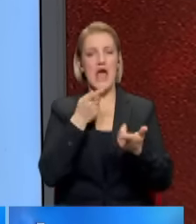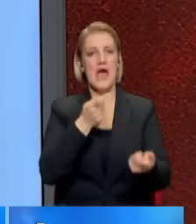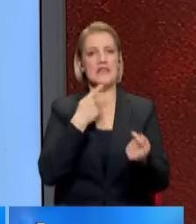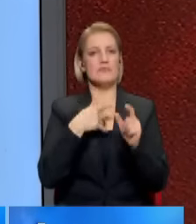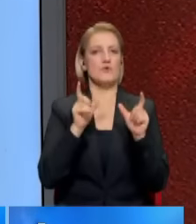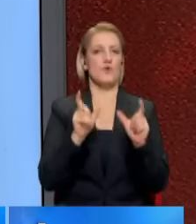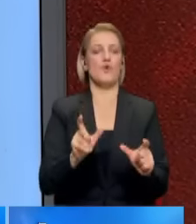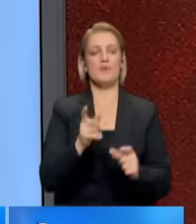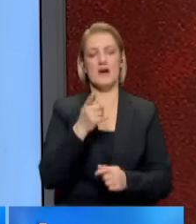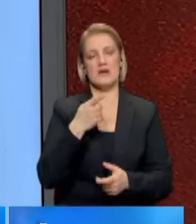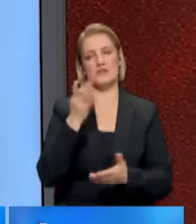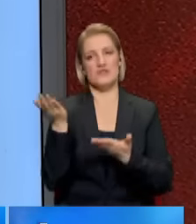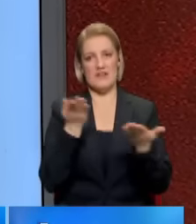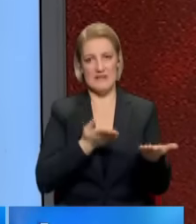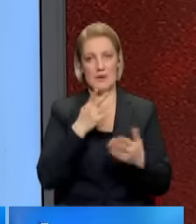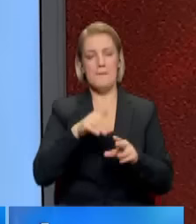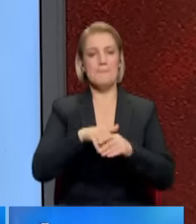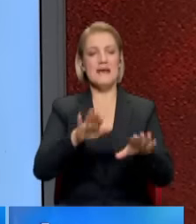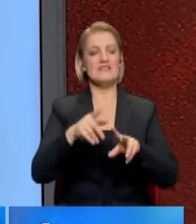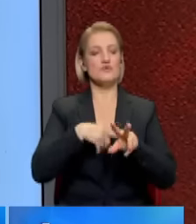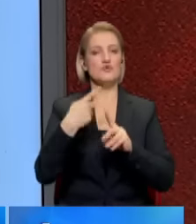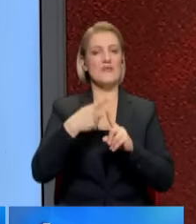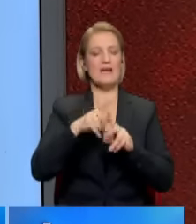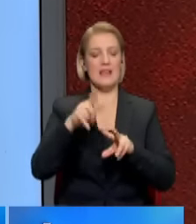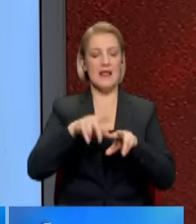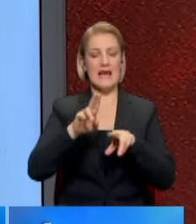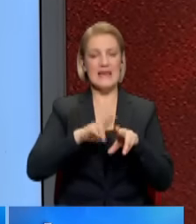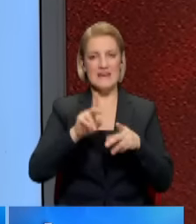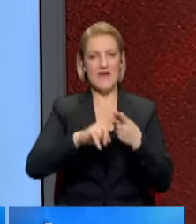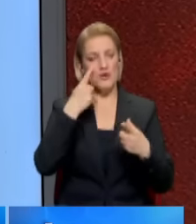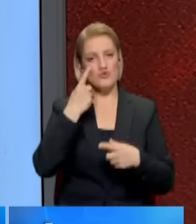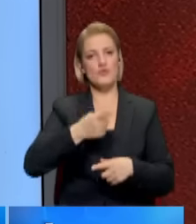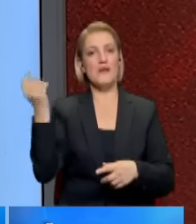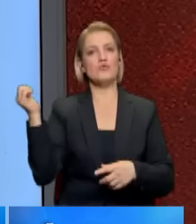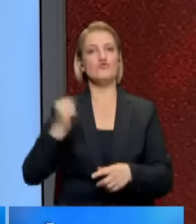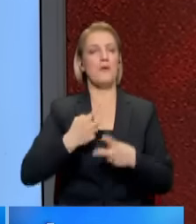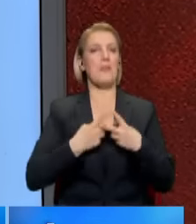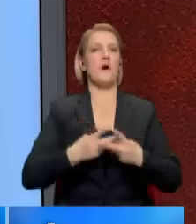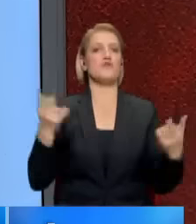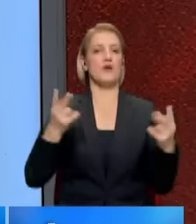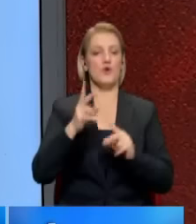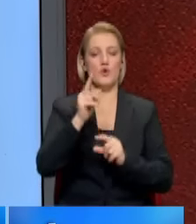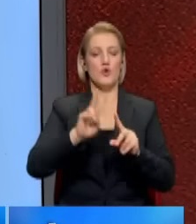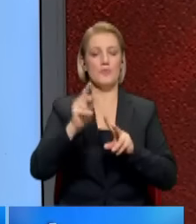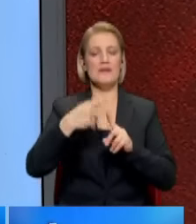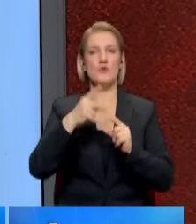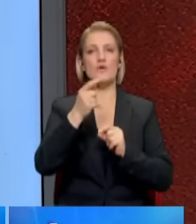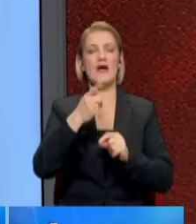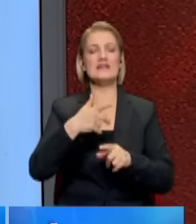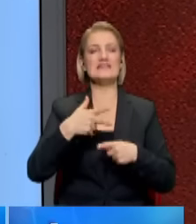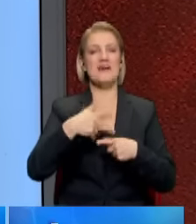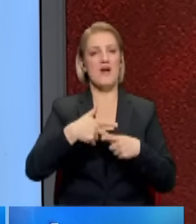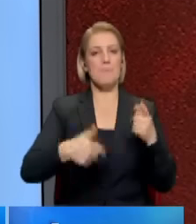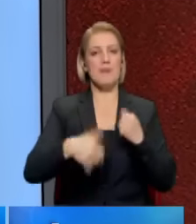çağırıyoruz çıkışı yapmış. Laiklik Meclisi Yusuf Tekin laiklik ve cumhuriyet düşmanlığını ilan etti. Ümit Özdağ, Zafer Partisi lideri,